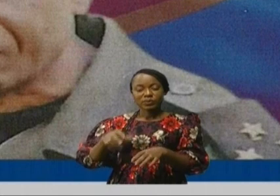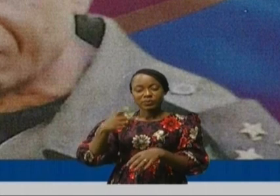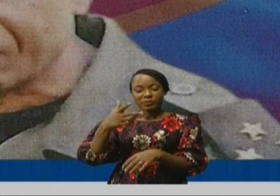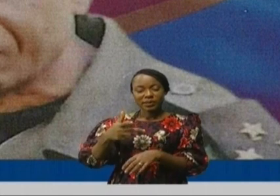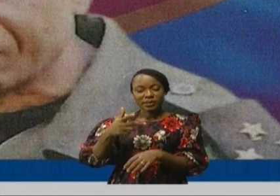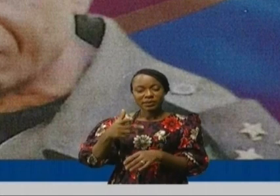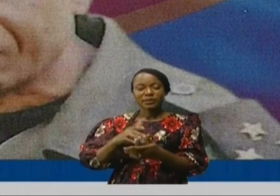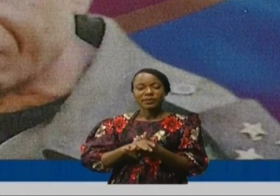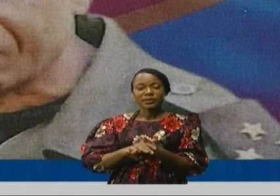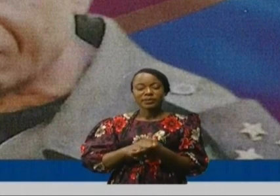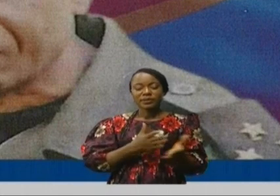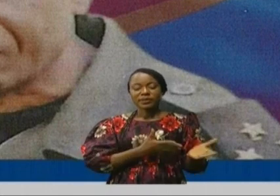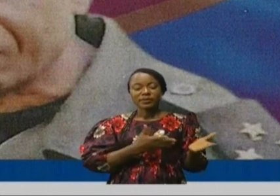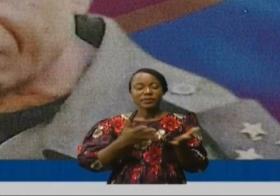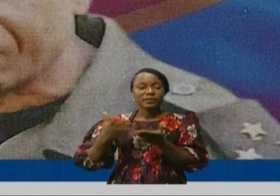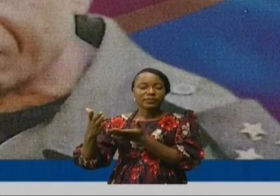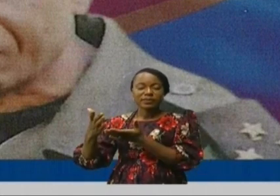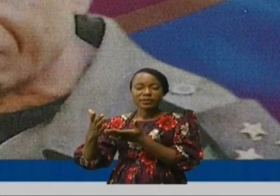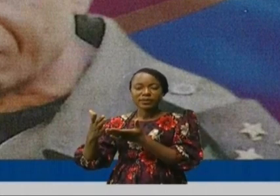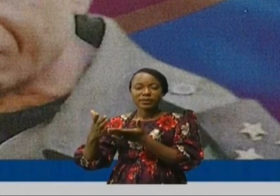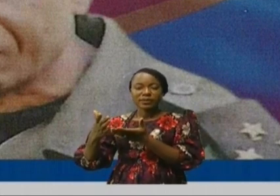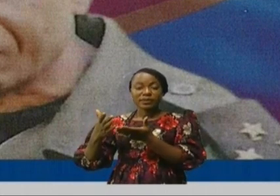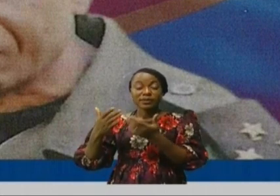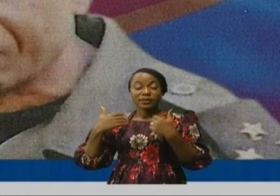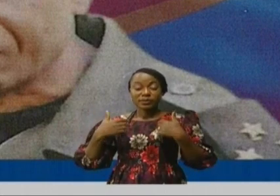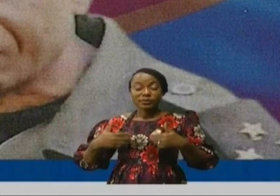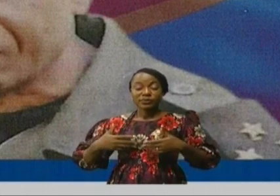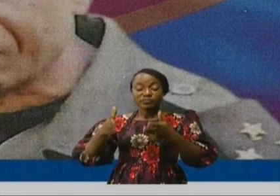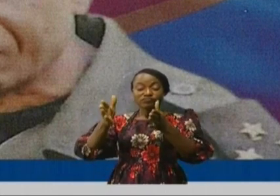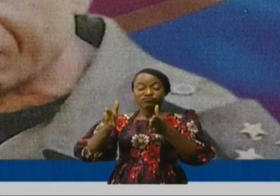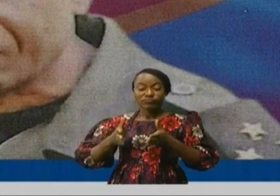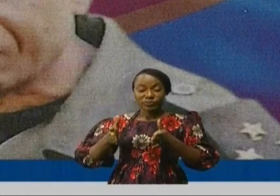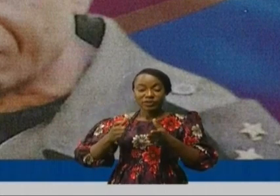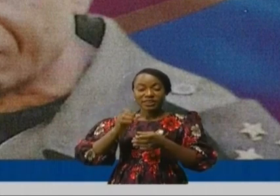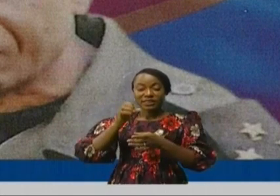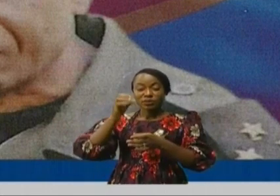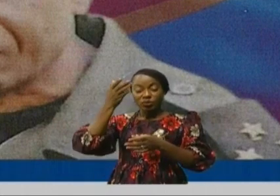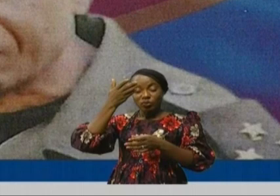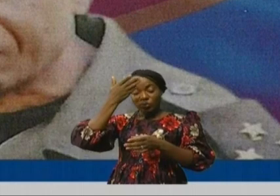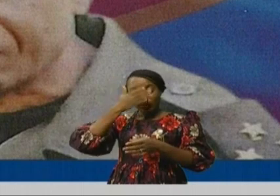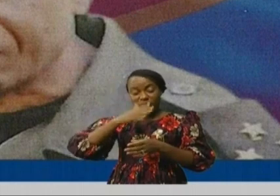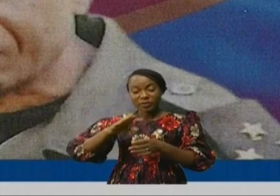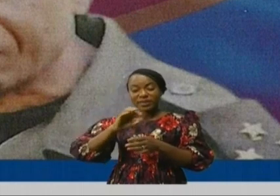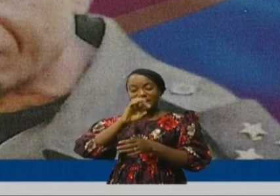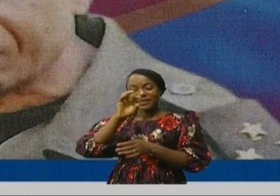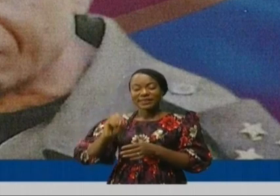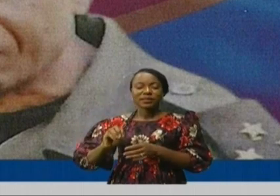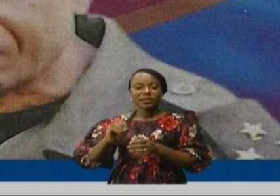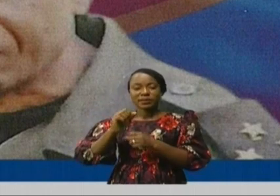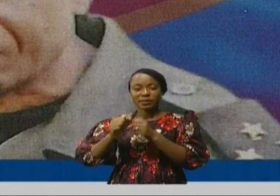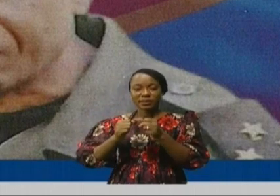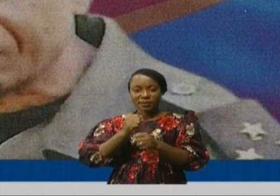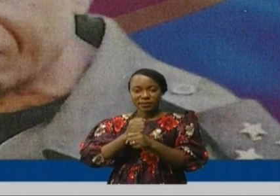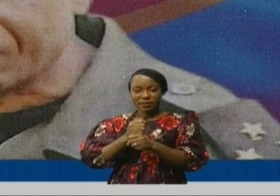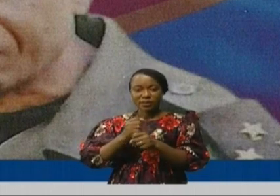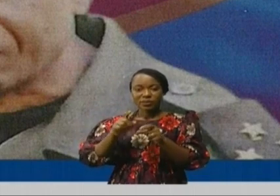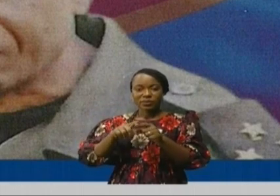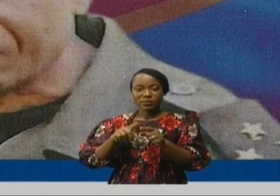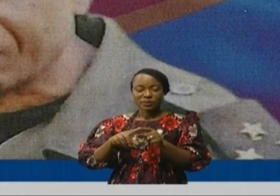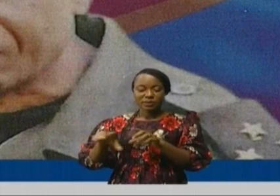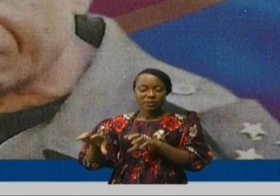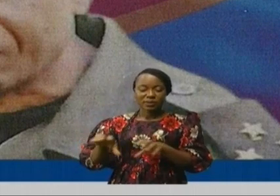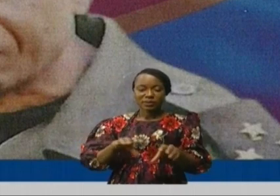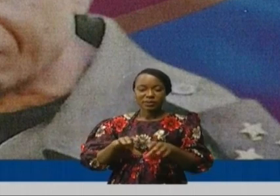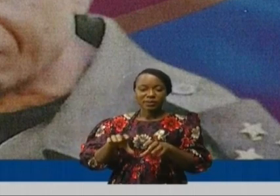9h, levée du corps de la morgue du cinquantenaire. 10h, 11 minutes, culte d'action de grâce à la